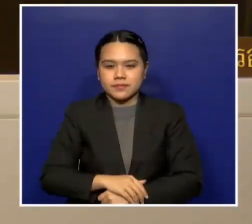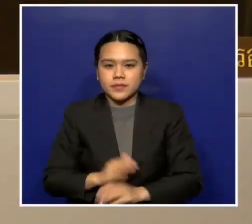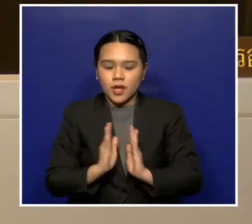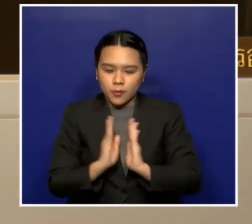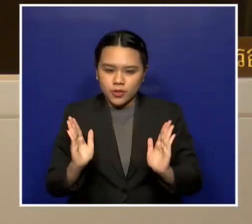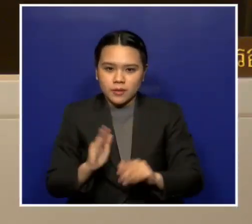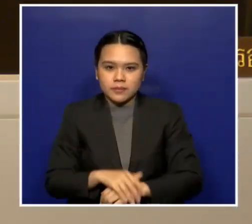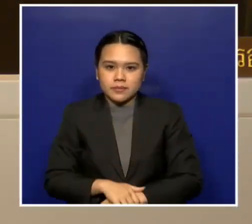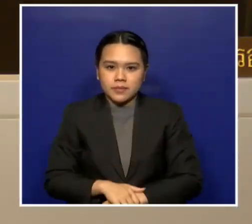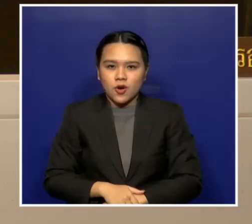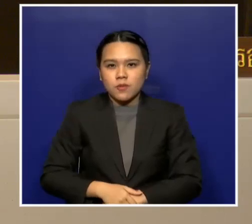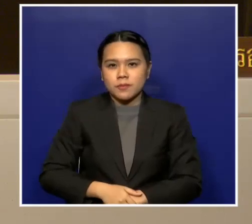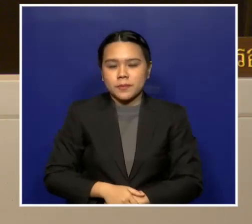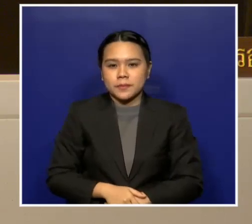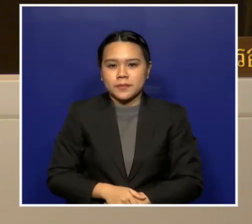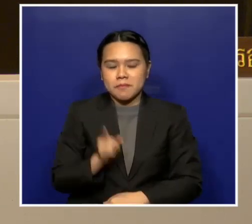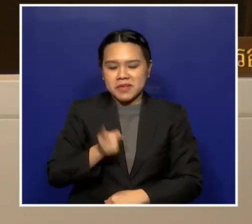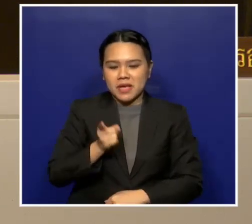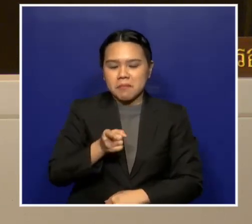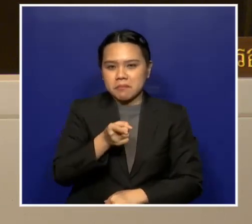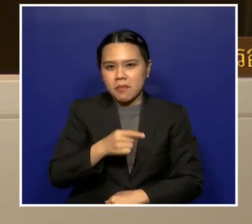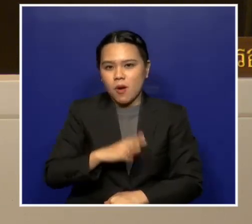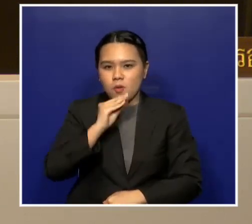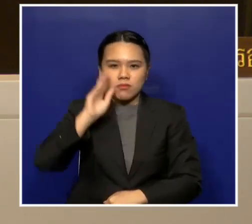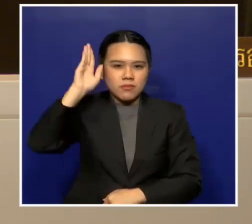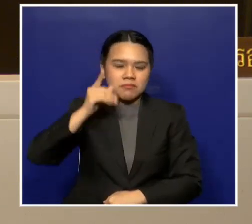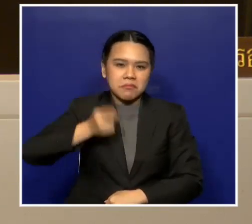ประธาน โอ้เจ้าประจำเลยรายนี